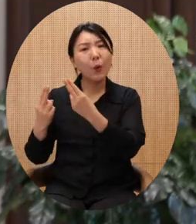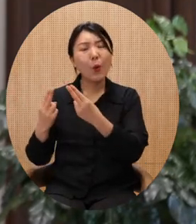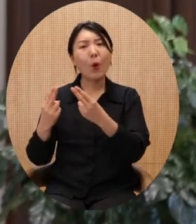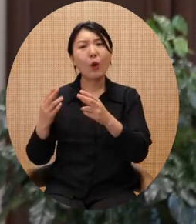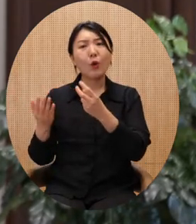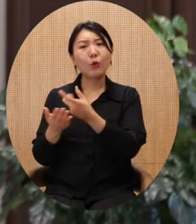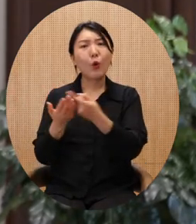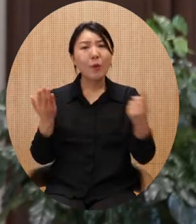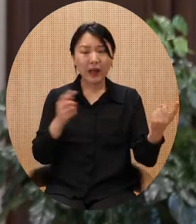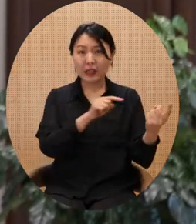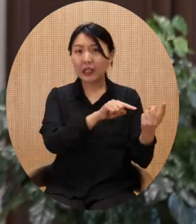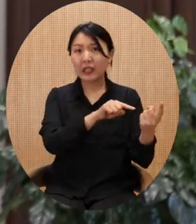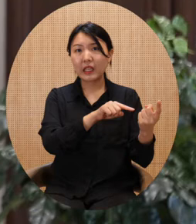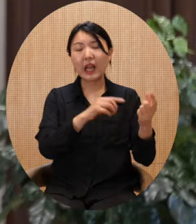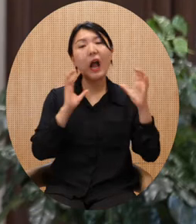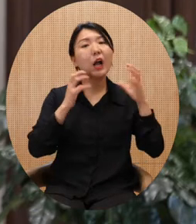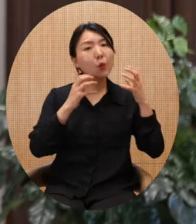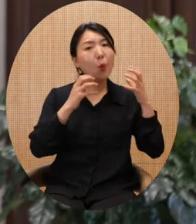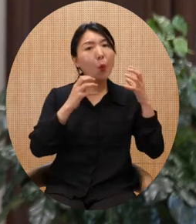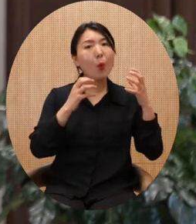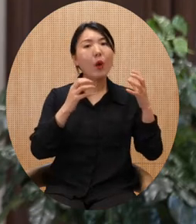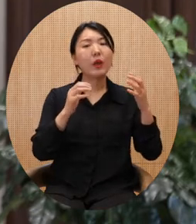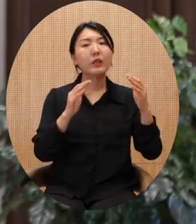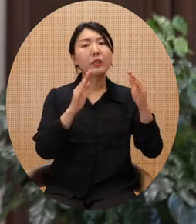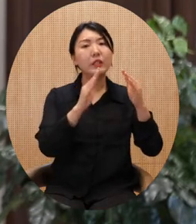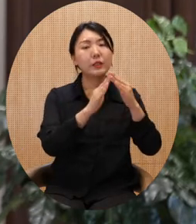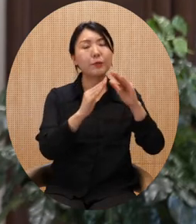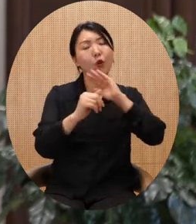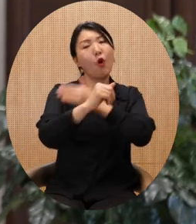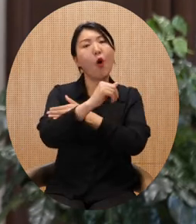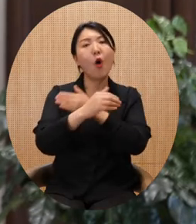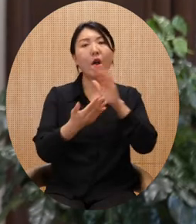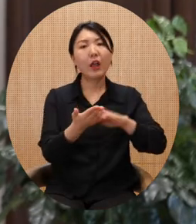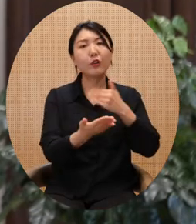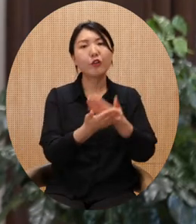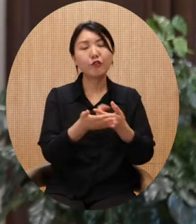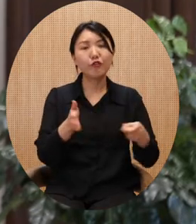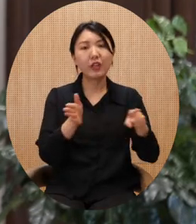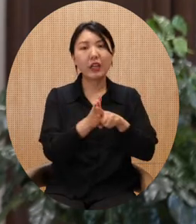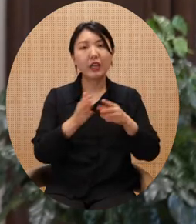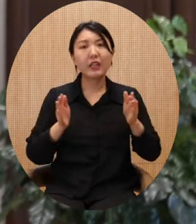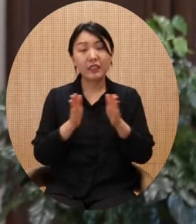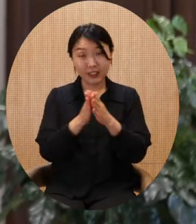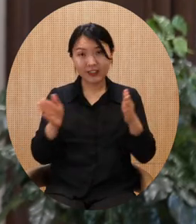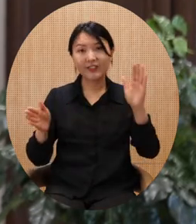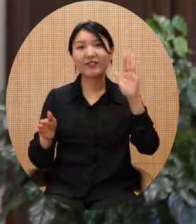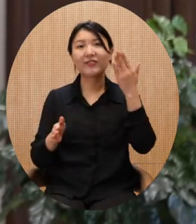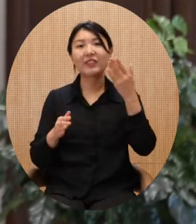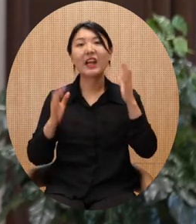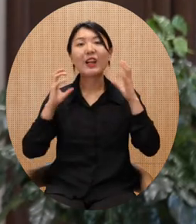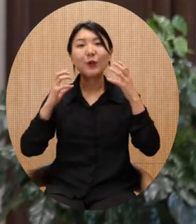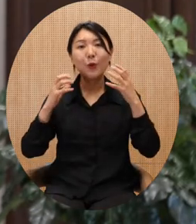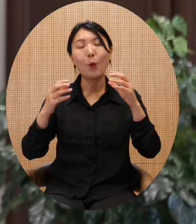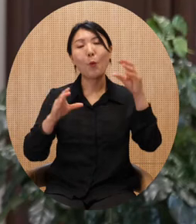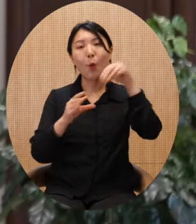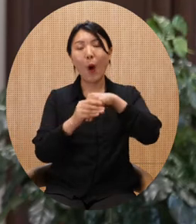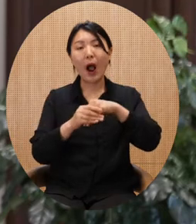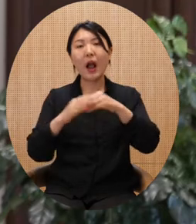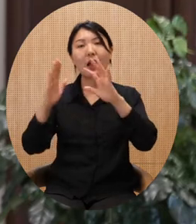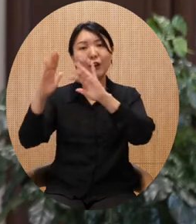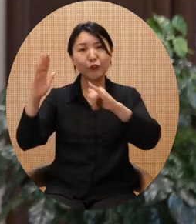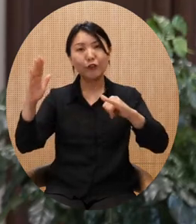상대적으로 소외받던 아동의 주거권을 개선하기 위해 시작된 것으로 아동 포함